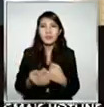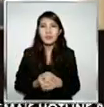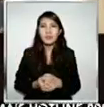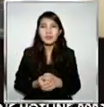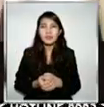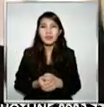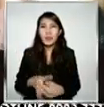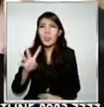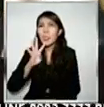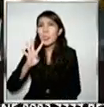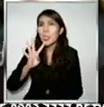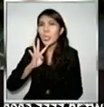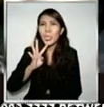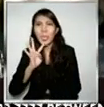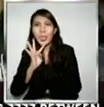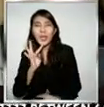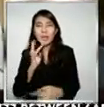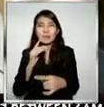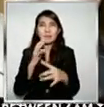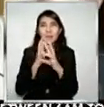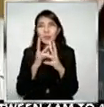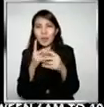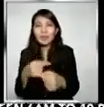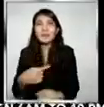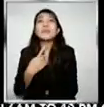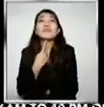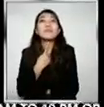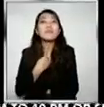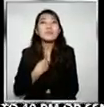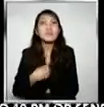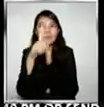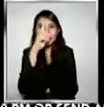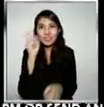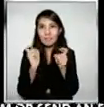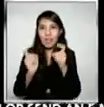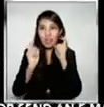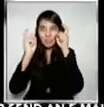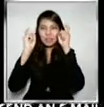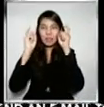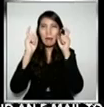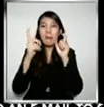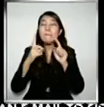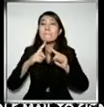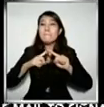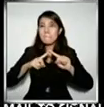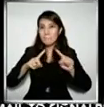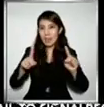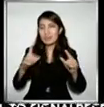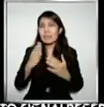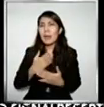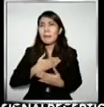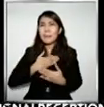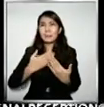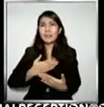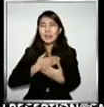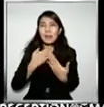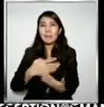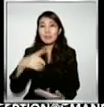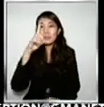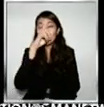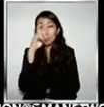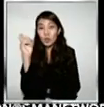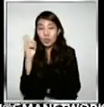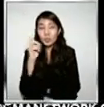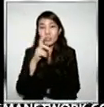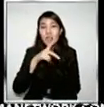nakakabulol at nakakauhaw ang kanta dahil tuloy-tuloy ang pagra-rap. Pero flattered si Julie Ann na napansin pa ng vocalist ng parokya